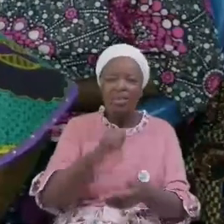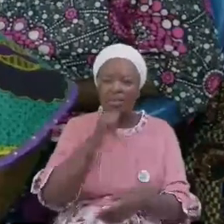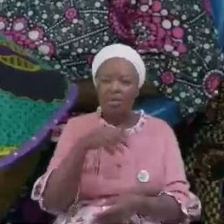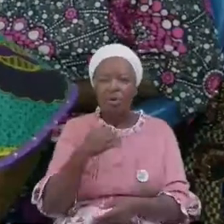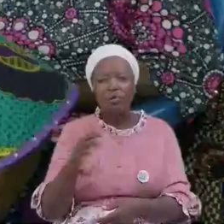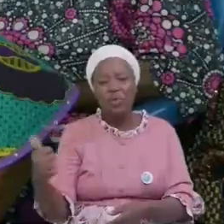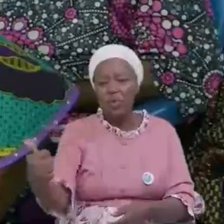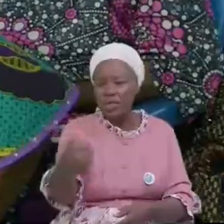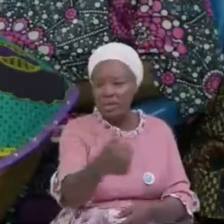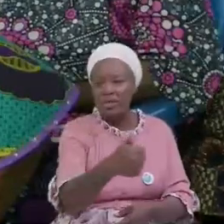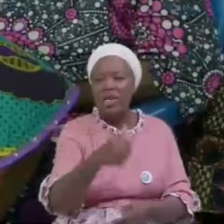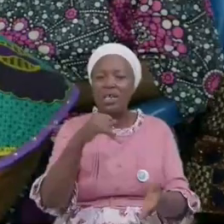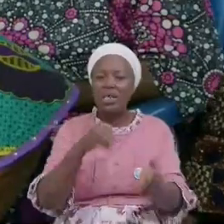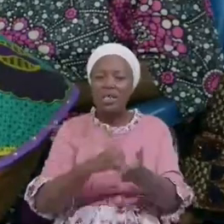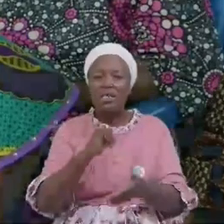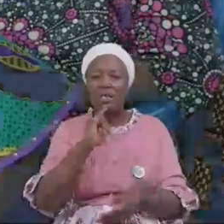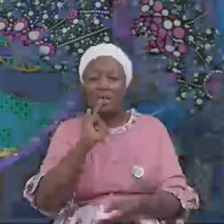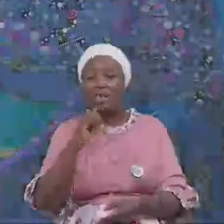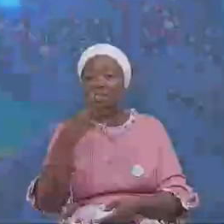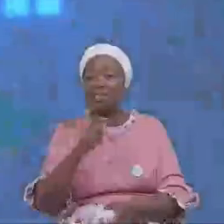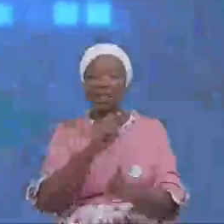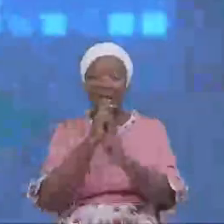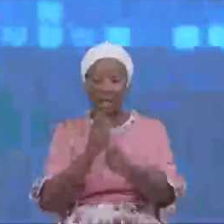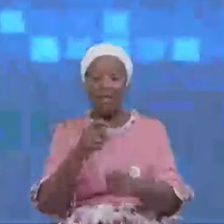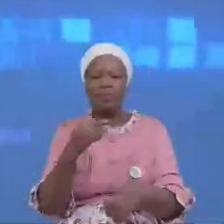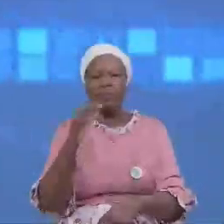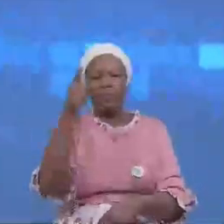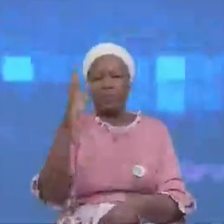vous. C'est le don de Dieu.